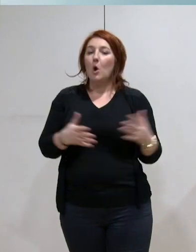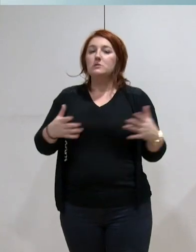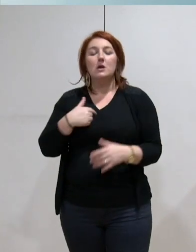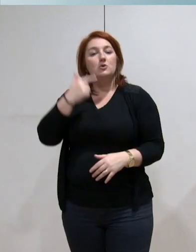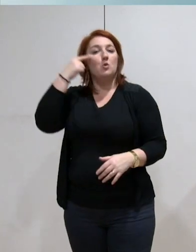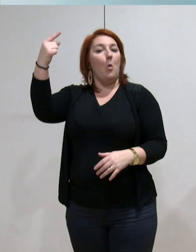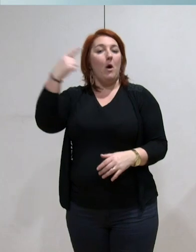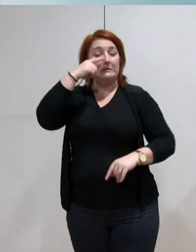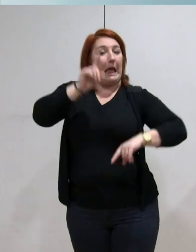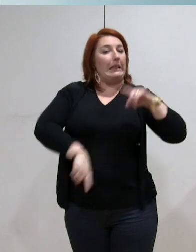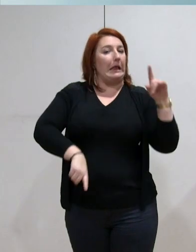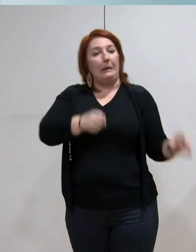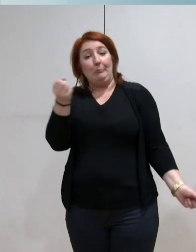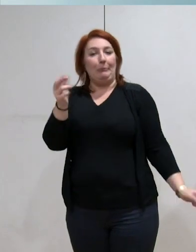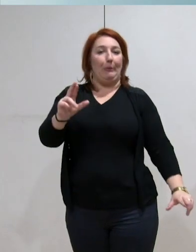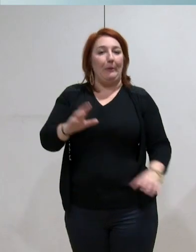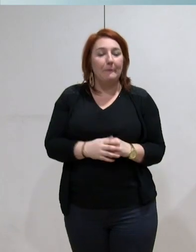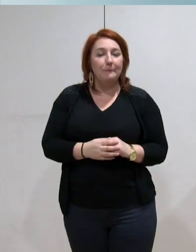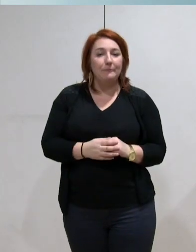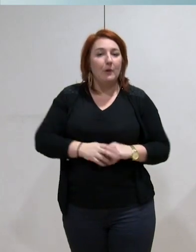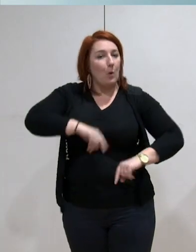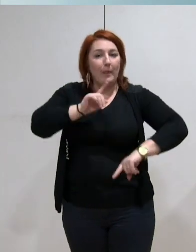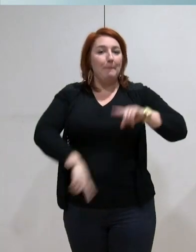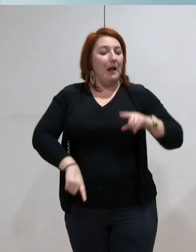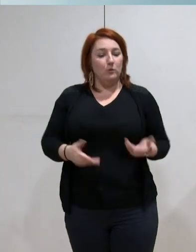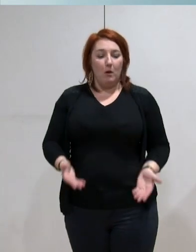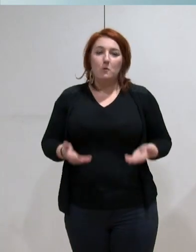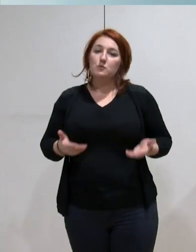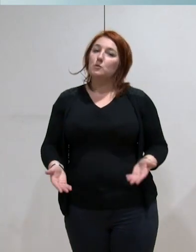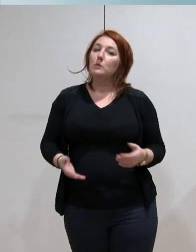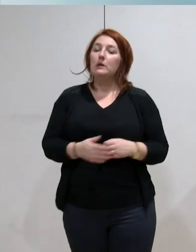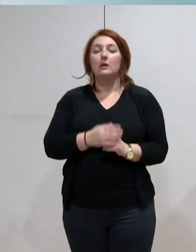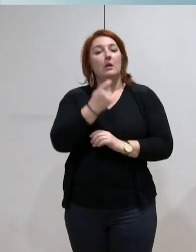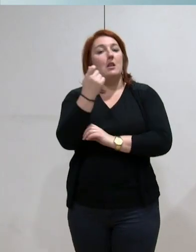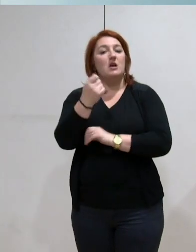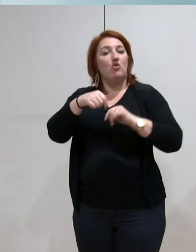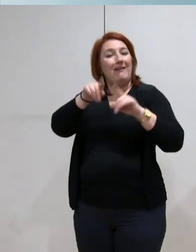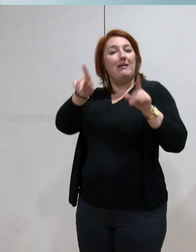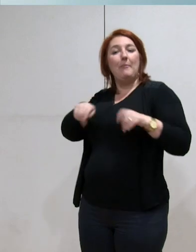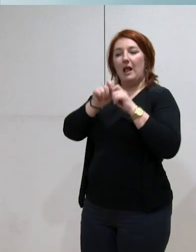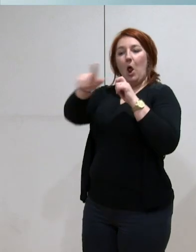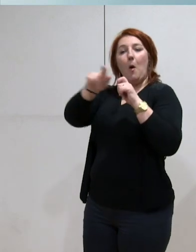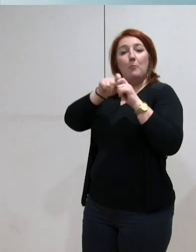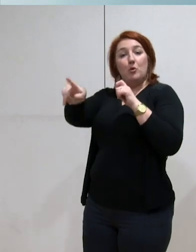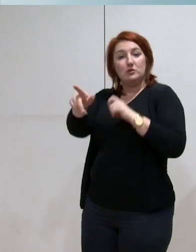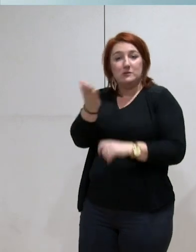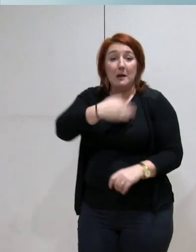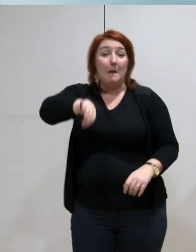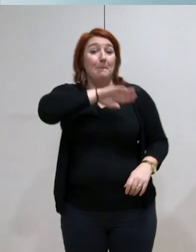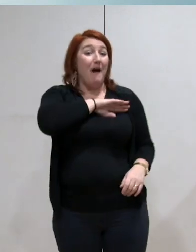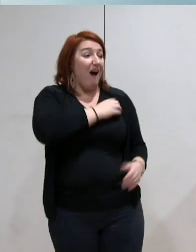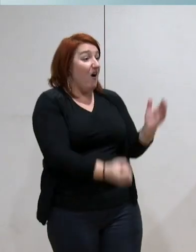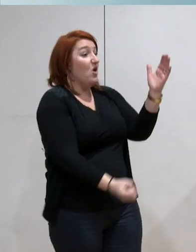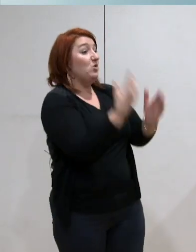strictement interdit on n'a pas le droit aujourd'hui de rembourser du capital en créant de nouvelles